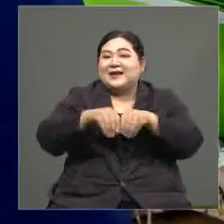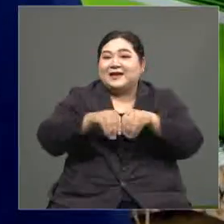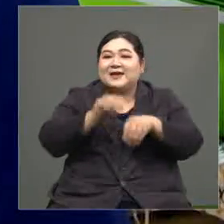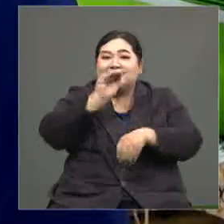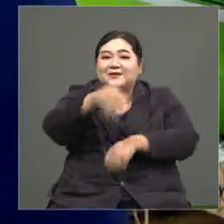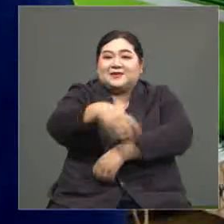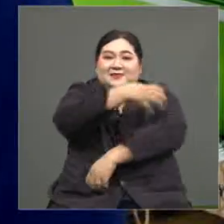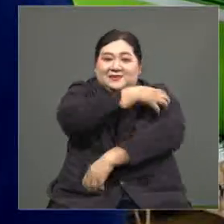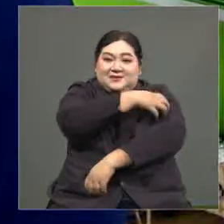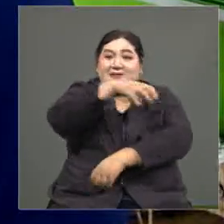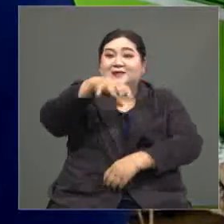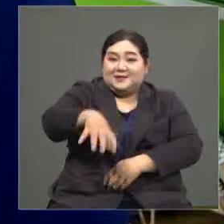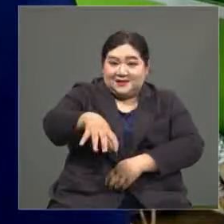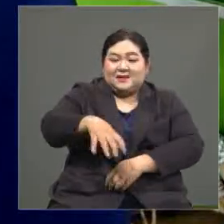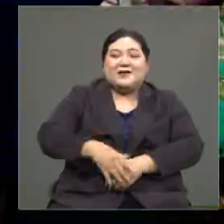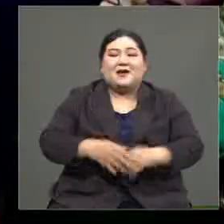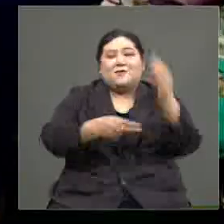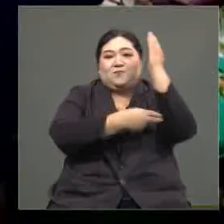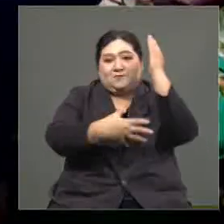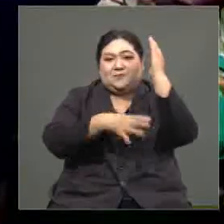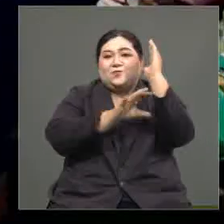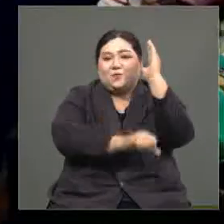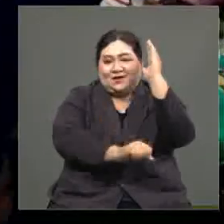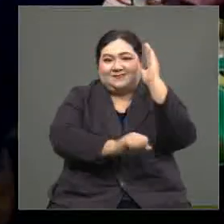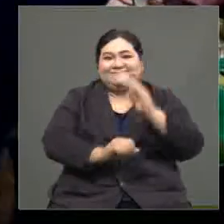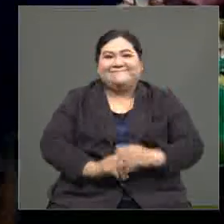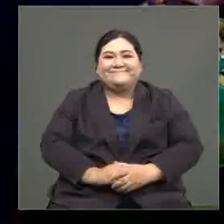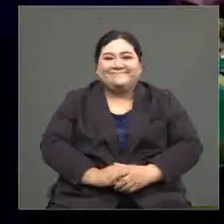ควนลังอำเภอหาดใหญ่จังหวัดสงขลาค่ะ